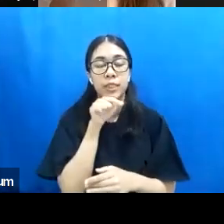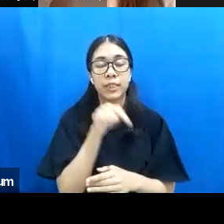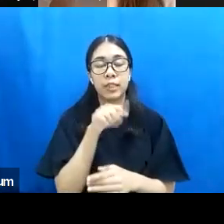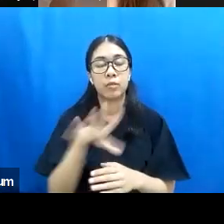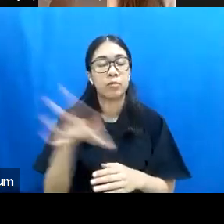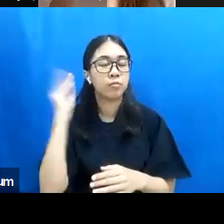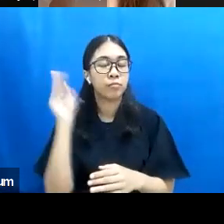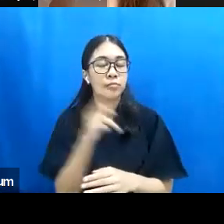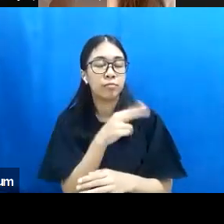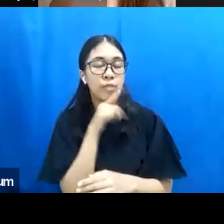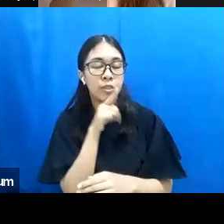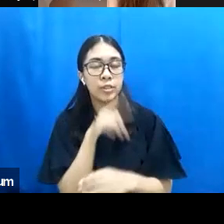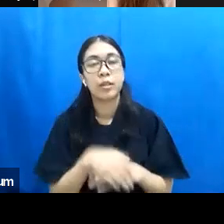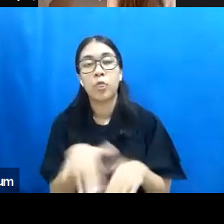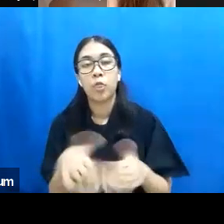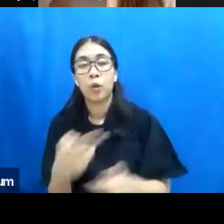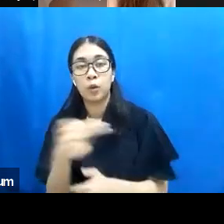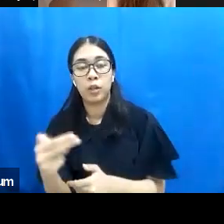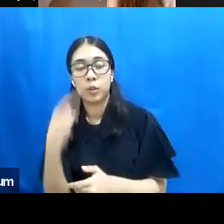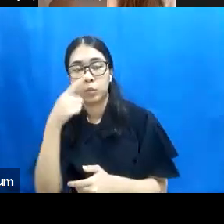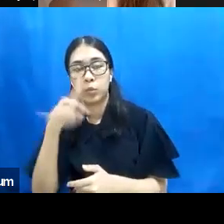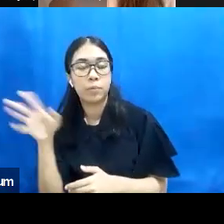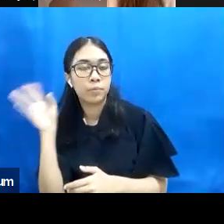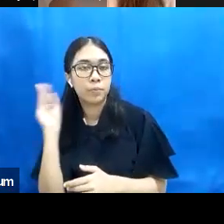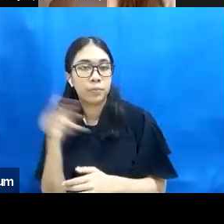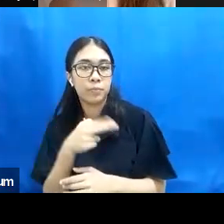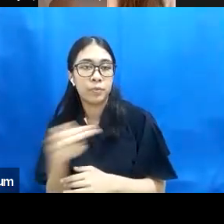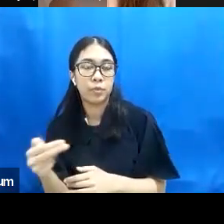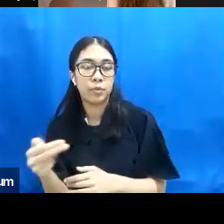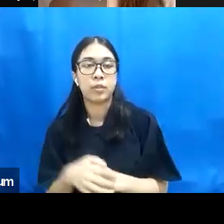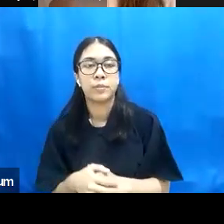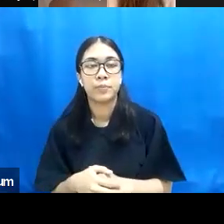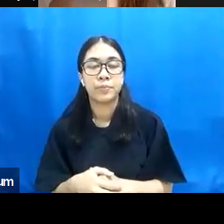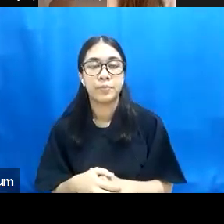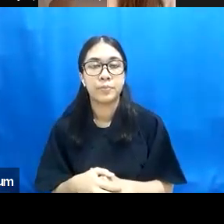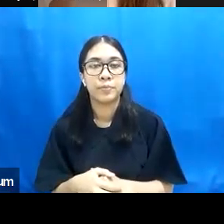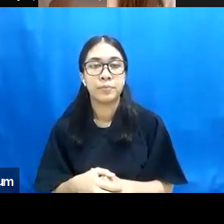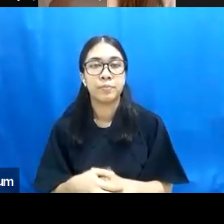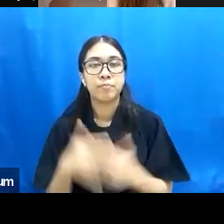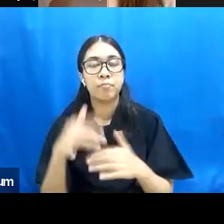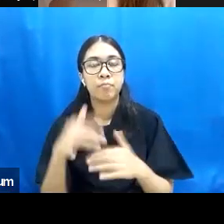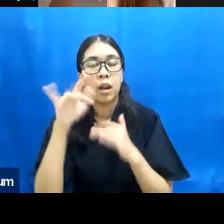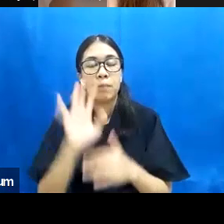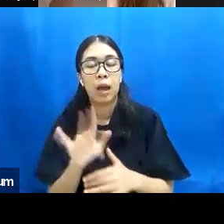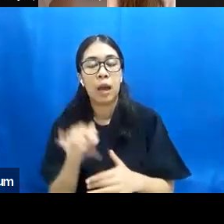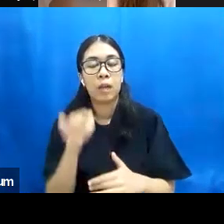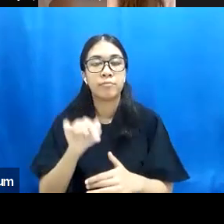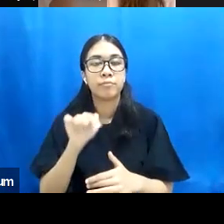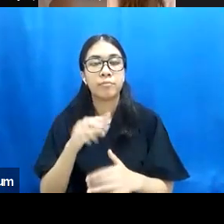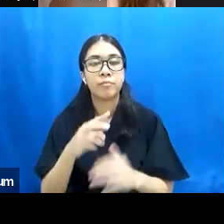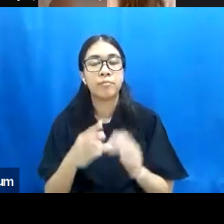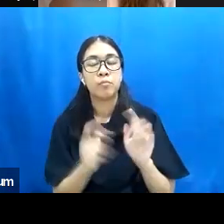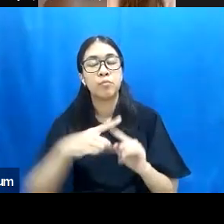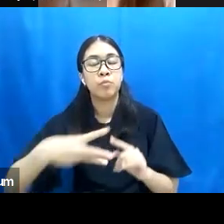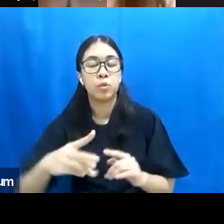dalam bahasa Inggris, atau Indonesian untuk mendengarkan terjemahan dalam bahasa Indonesia. Mohon jangan menekan tombol Mute Original